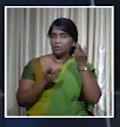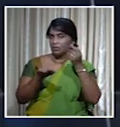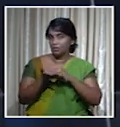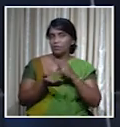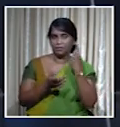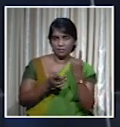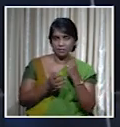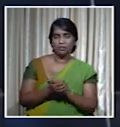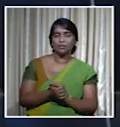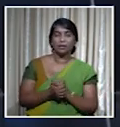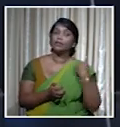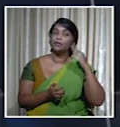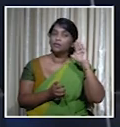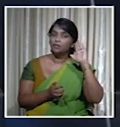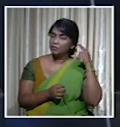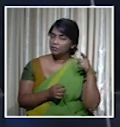තමයි විශේෂයෙන්ම